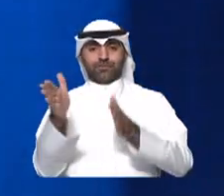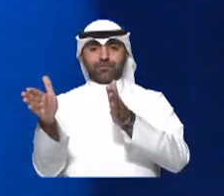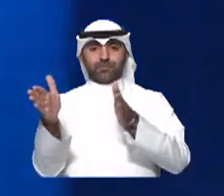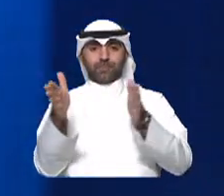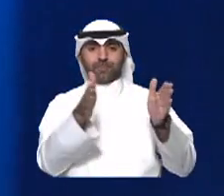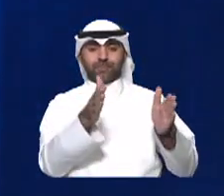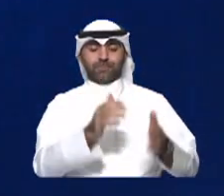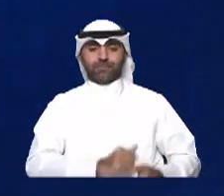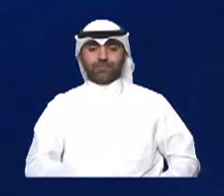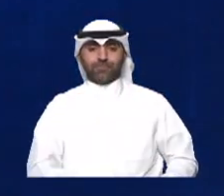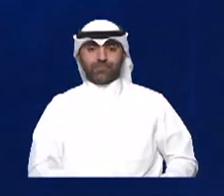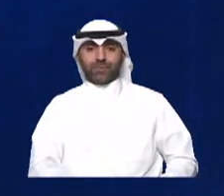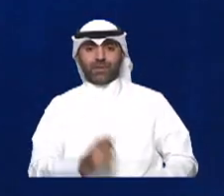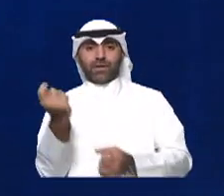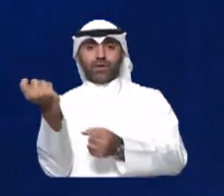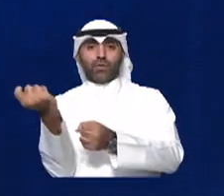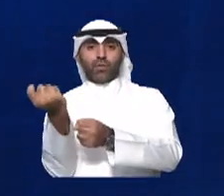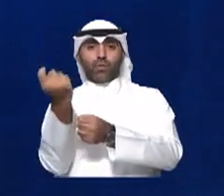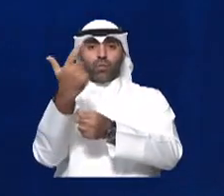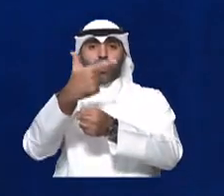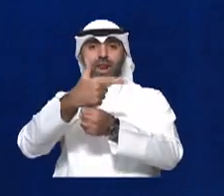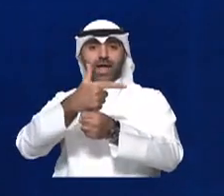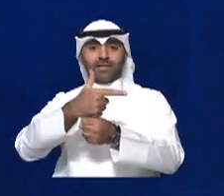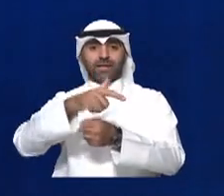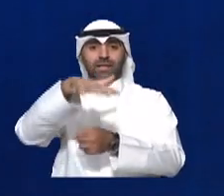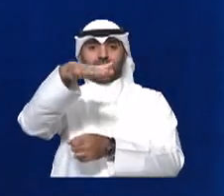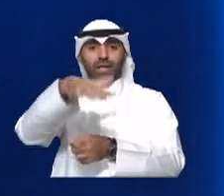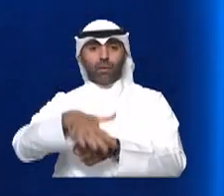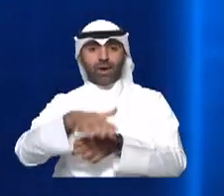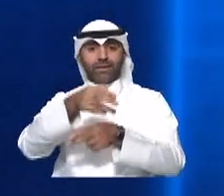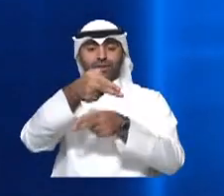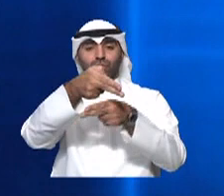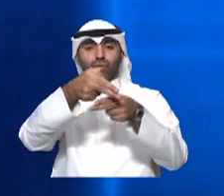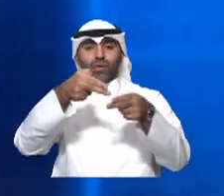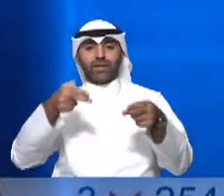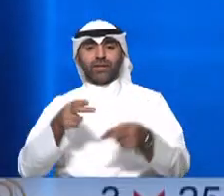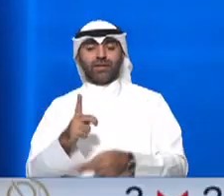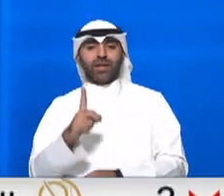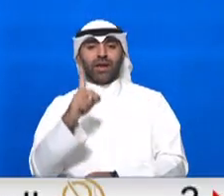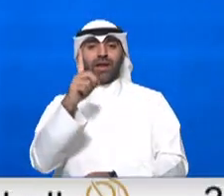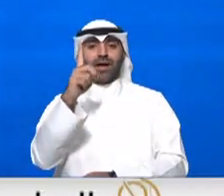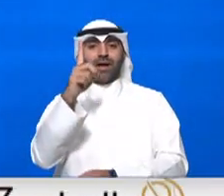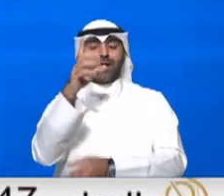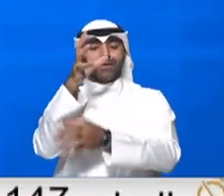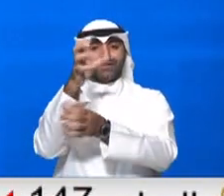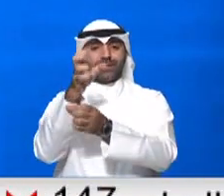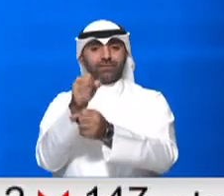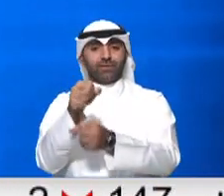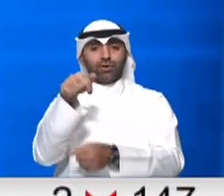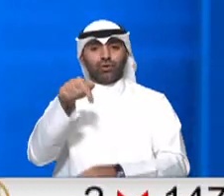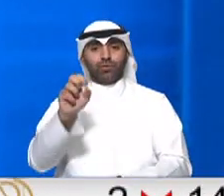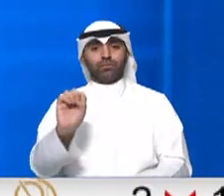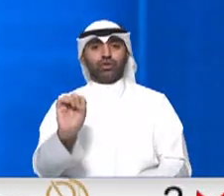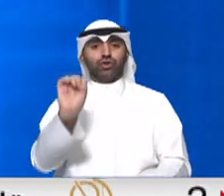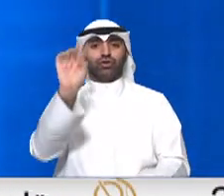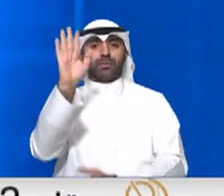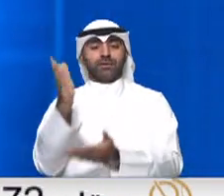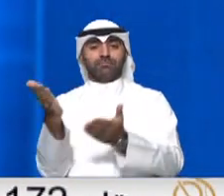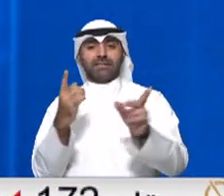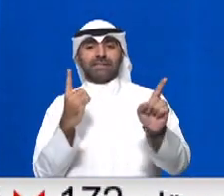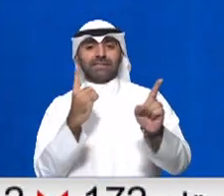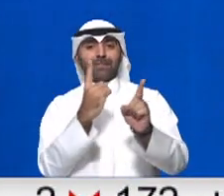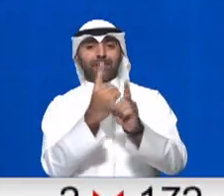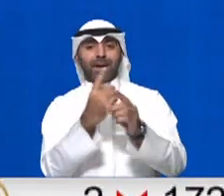استقبل سمو ولي العهد الشيخ مشعل الأحمد الجابر الصباح حفظه الله بقصر بيان صباح اليوم الرئيس التنفيذي